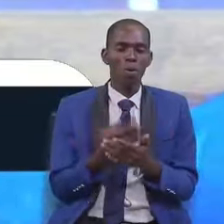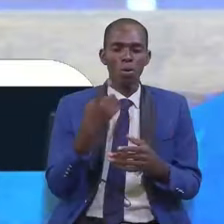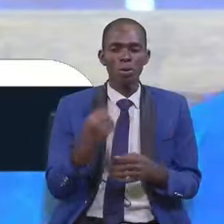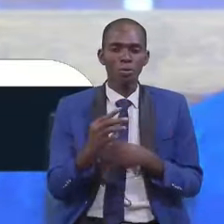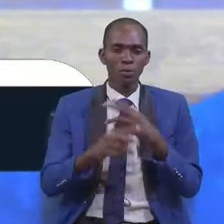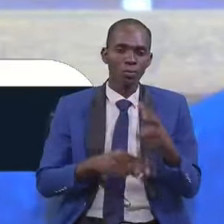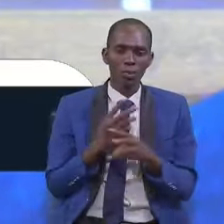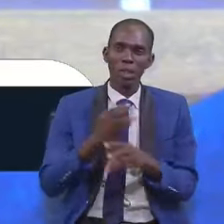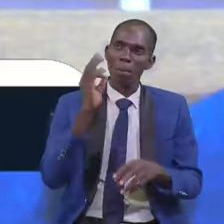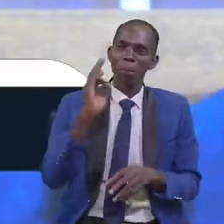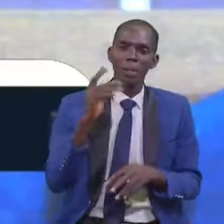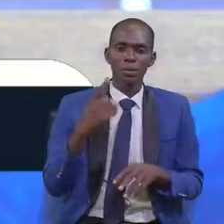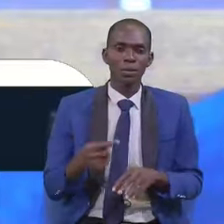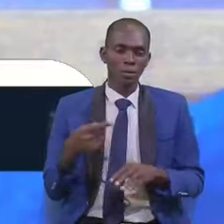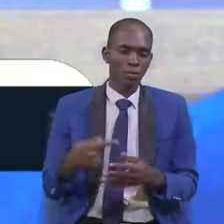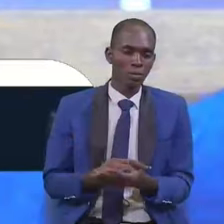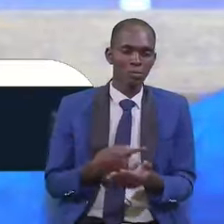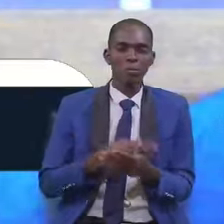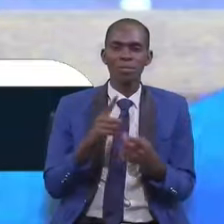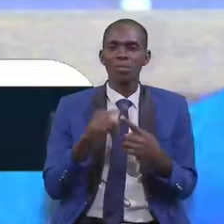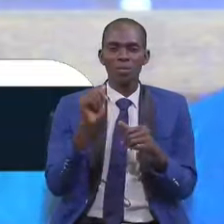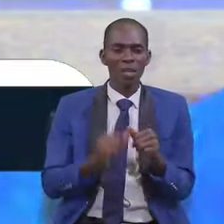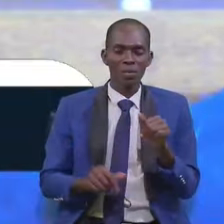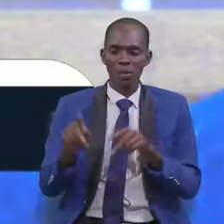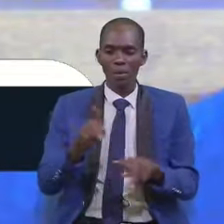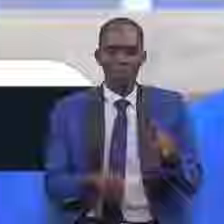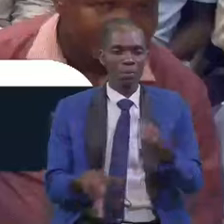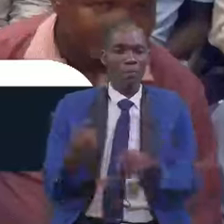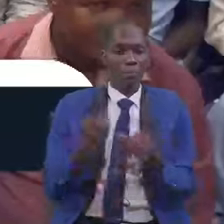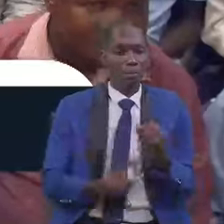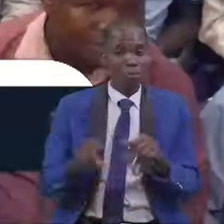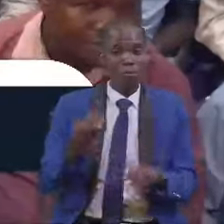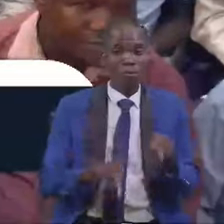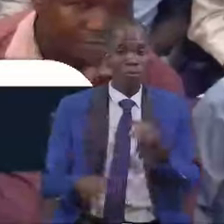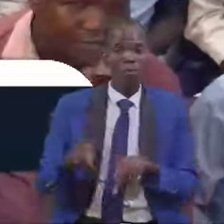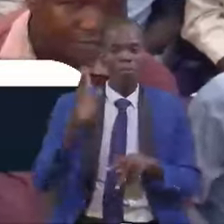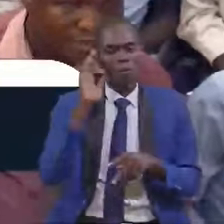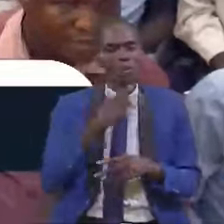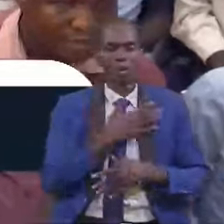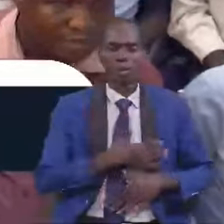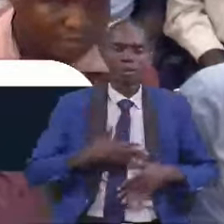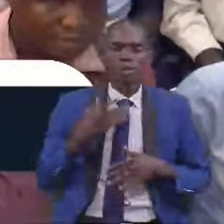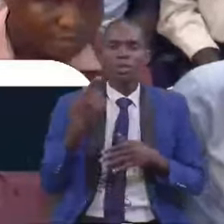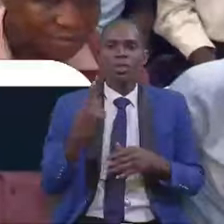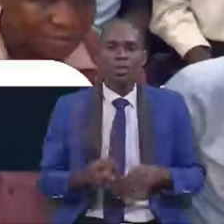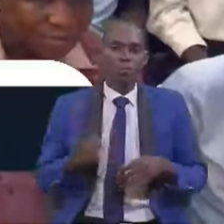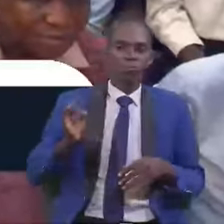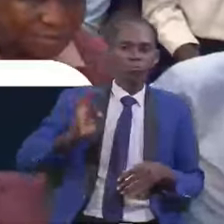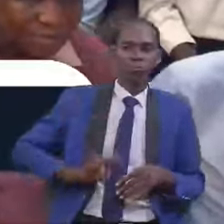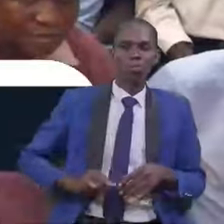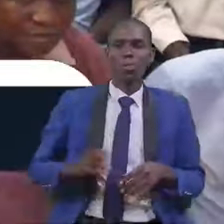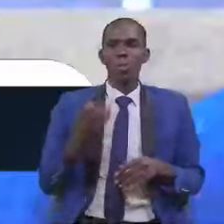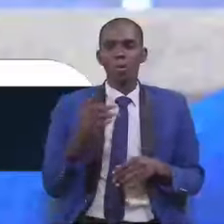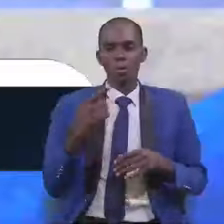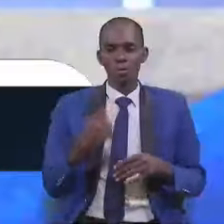À toute la création. Toute la création va jouir des bienfaits de l'évangile